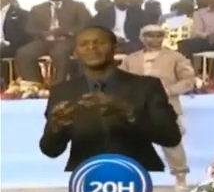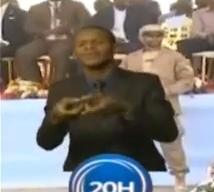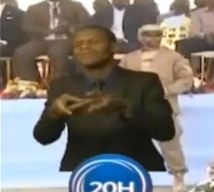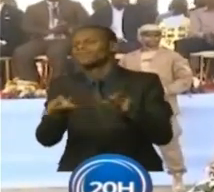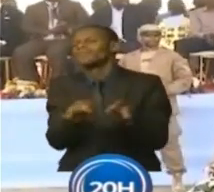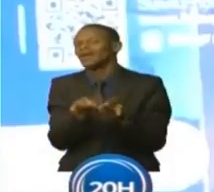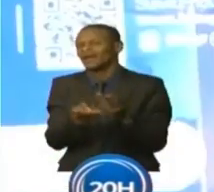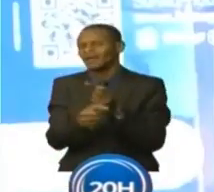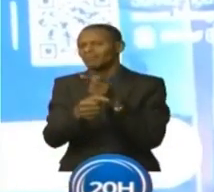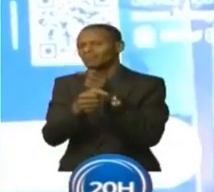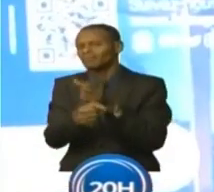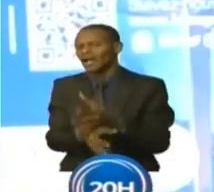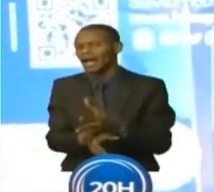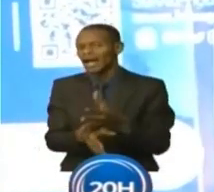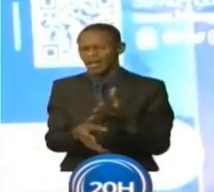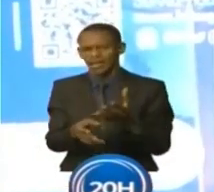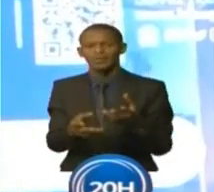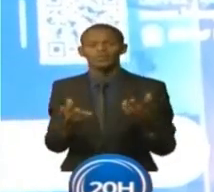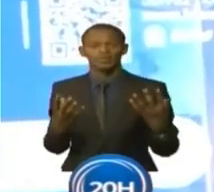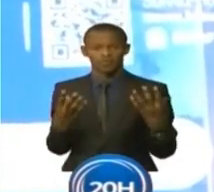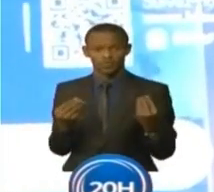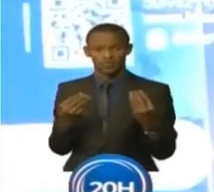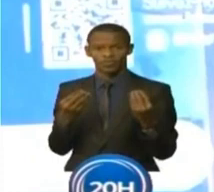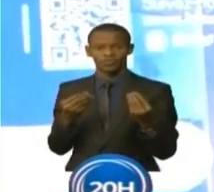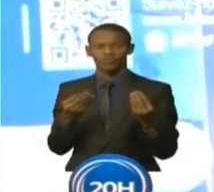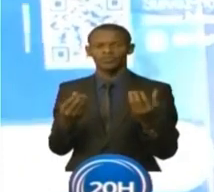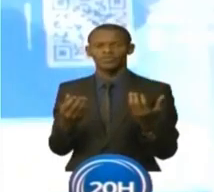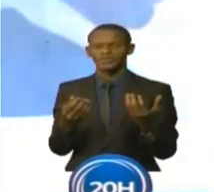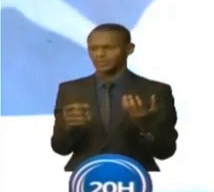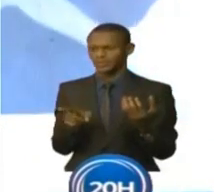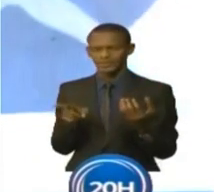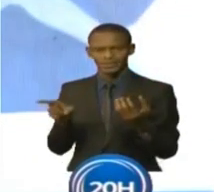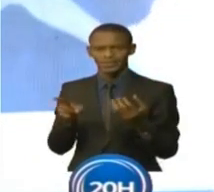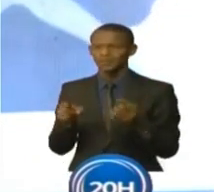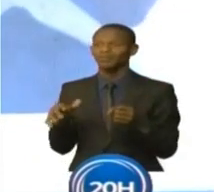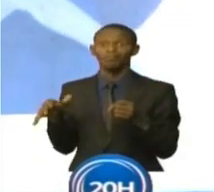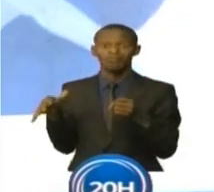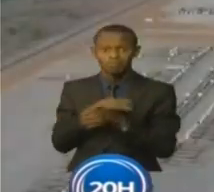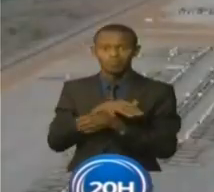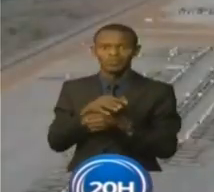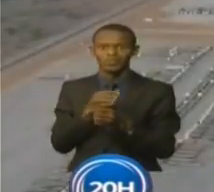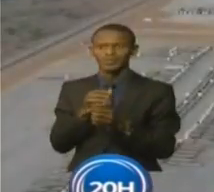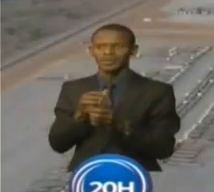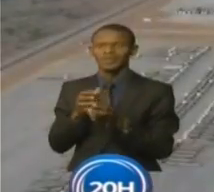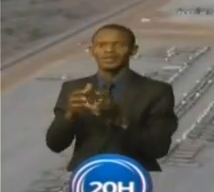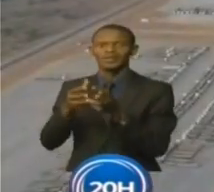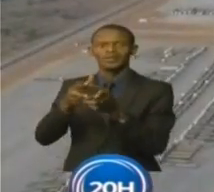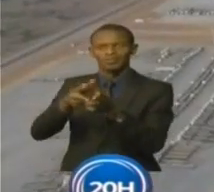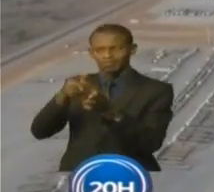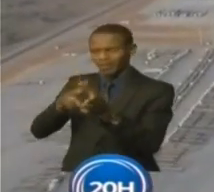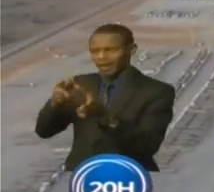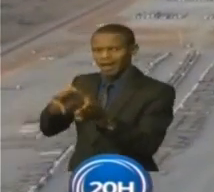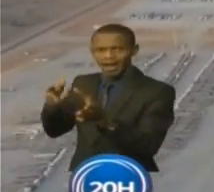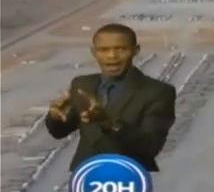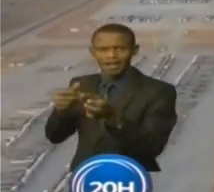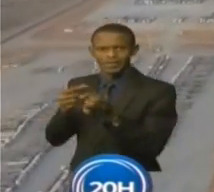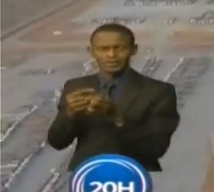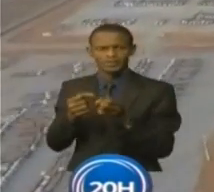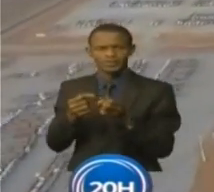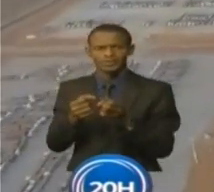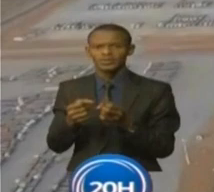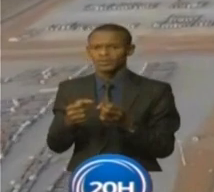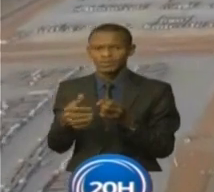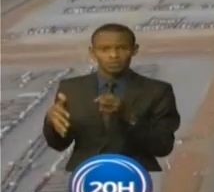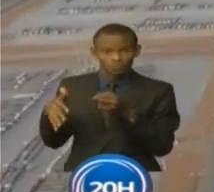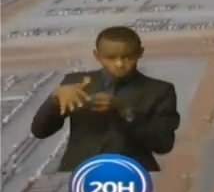port sec de Lukangaba va décongestionner la douane de Kasumbalesa déjà saturée par le nombre de tracts. Ce complexe s'étend